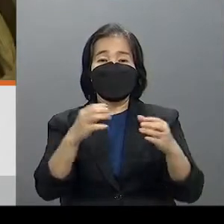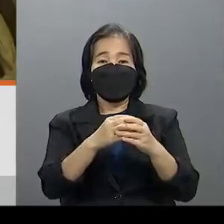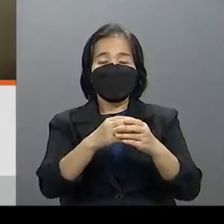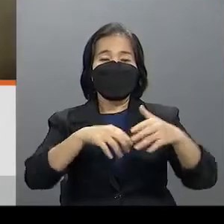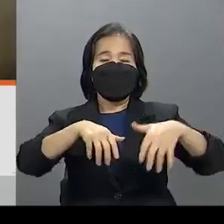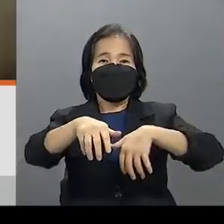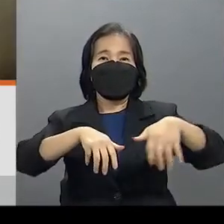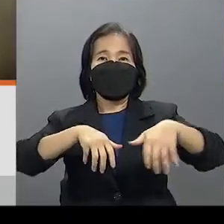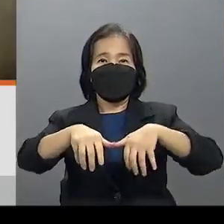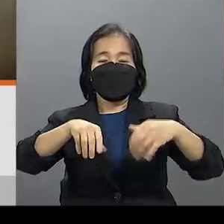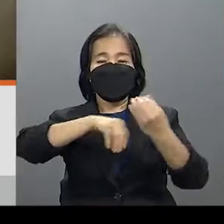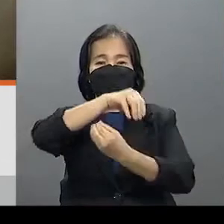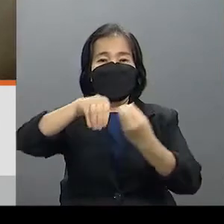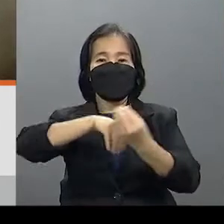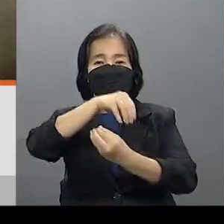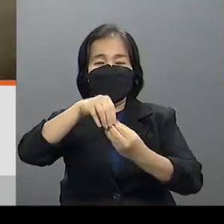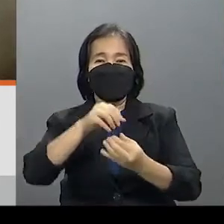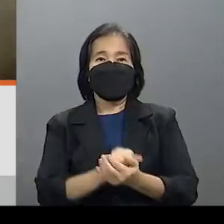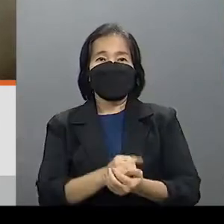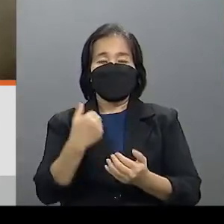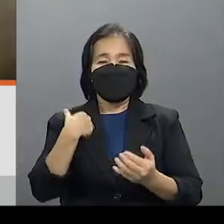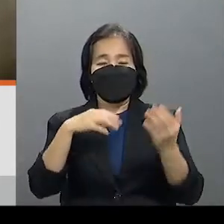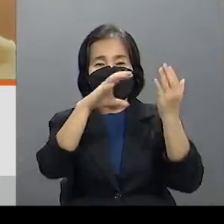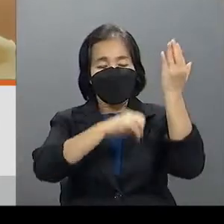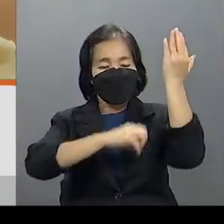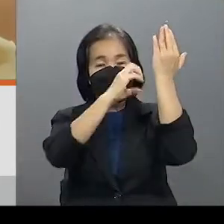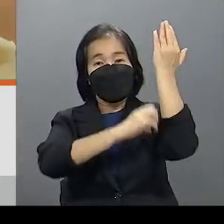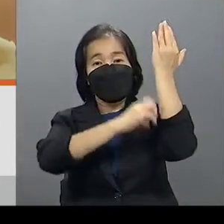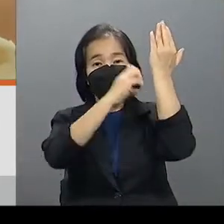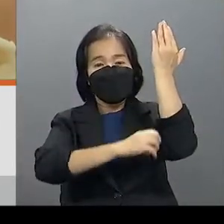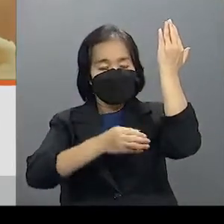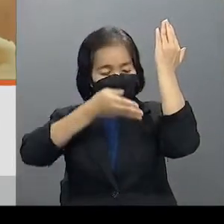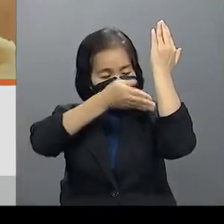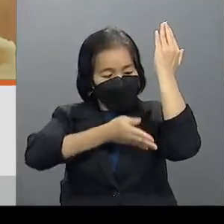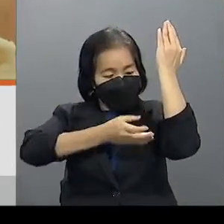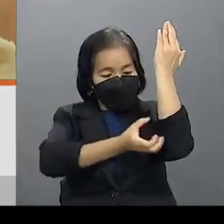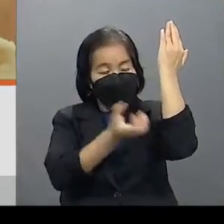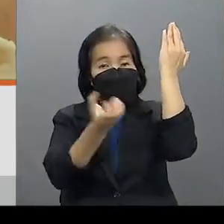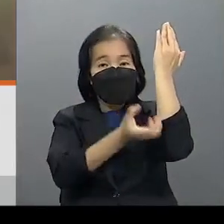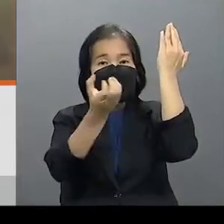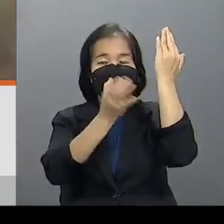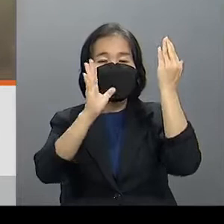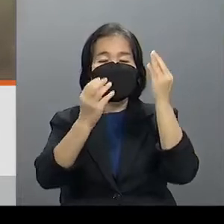ไร่ก่อข้าเก็บหน่อไม้ซึ่งเป็นหน่อไม้ที่ปลูกไว้และหน่อไม้ป่า